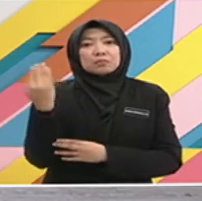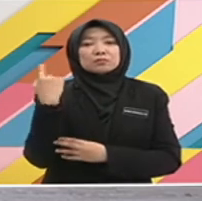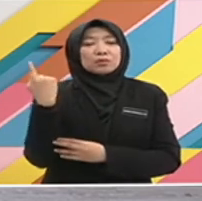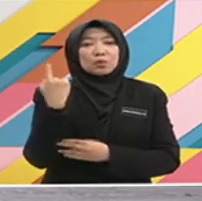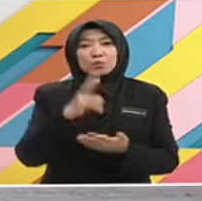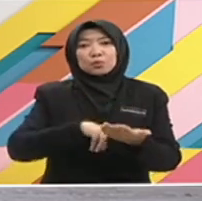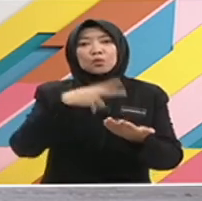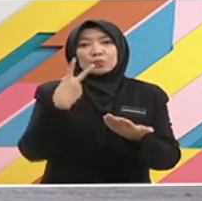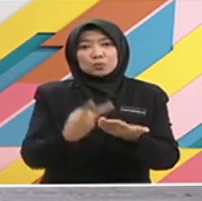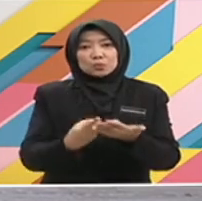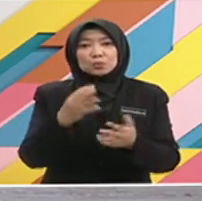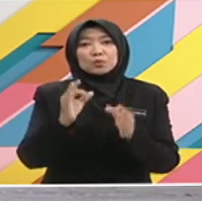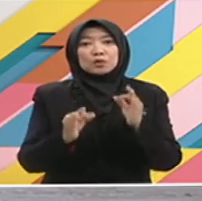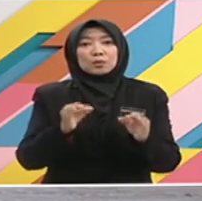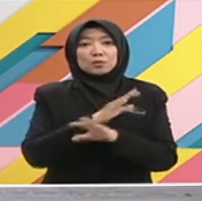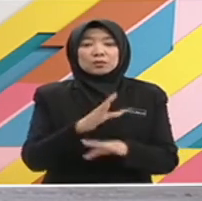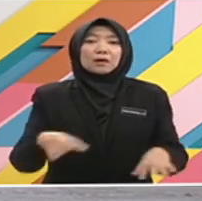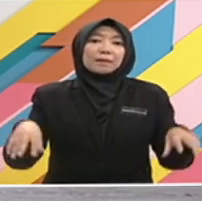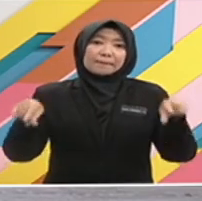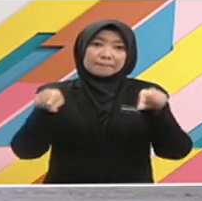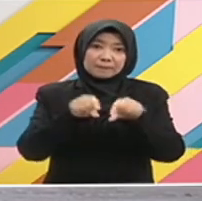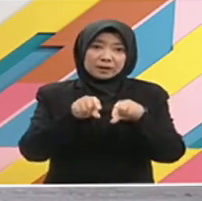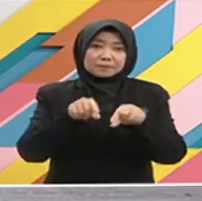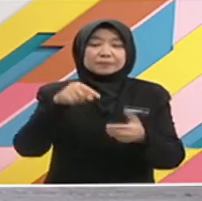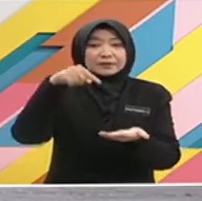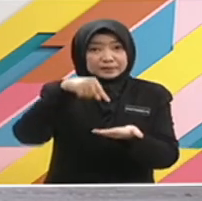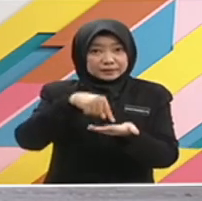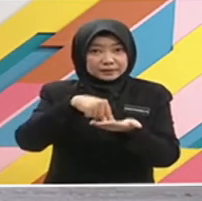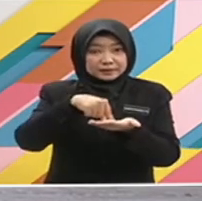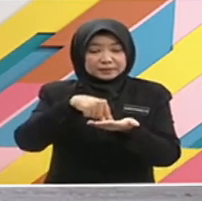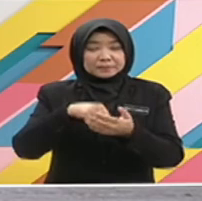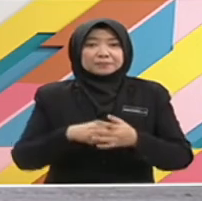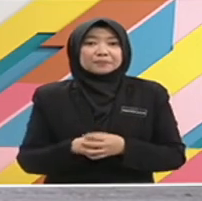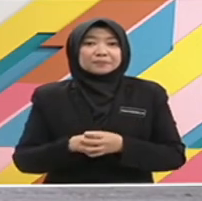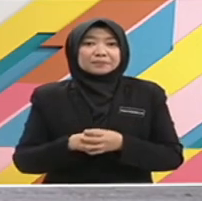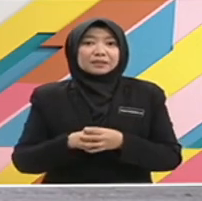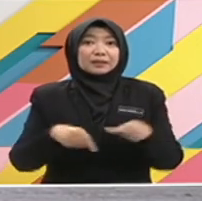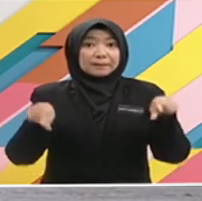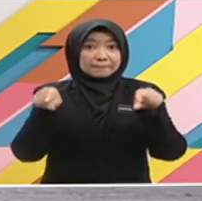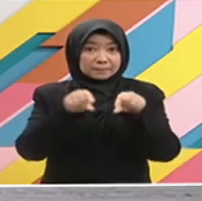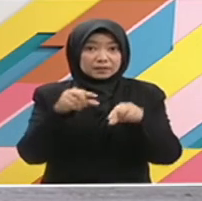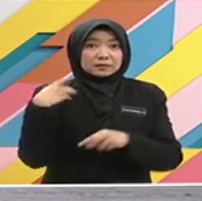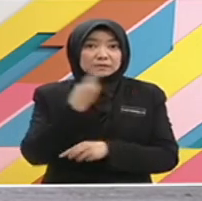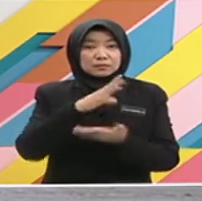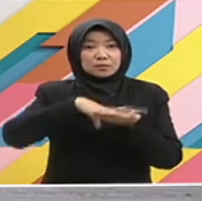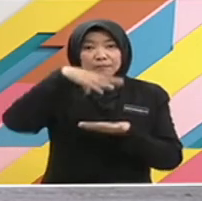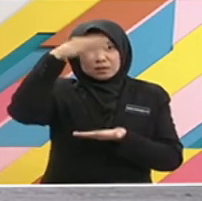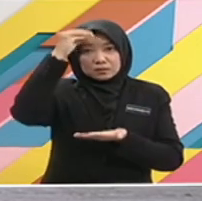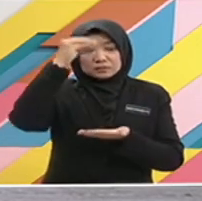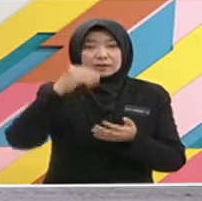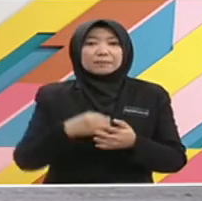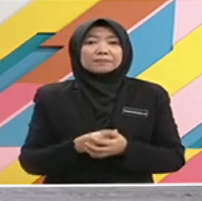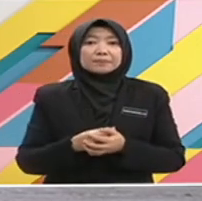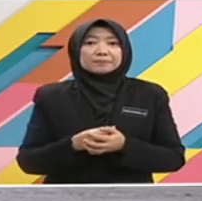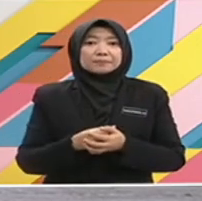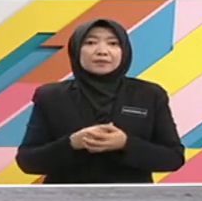ini merujuk kepada sesuatu gubahan. Gubahan. Ya, sesuatu gubahan, sesuatu gubahan yang ada berat dia berlainan. Ya.